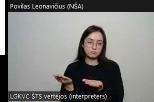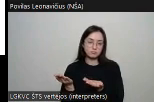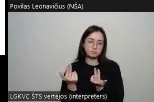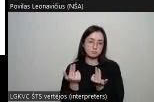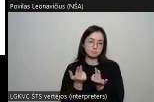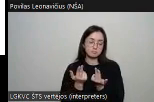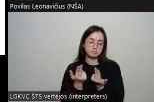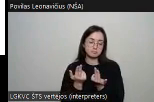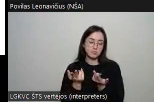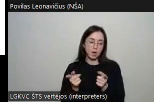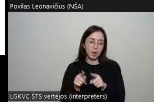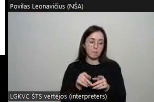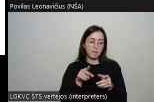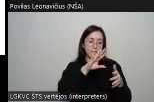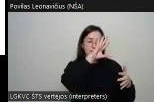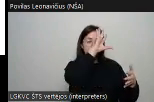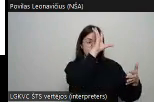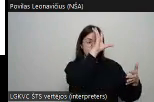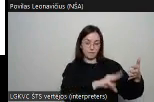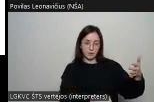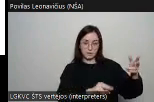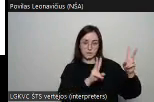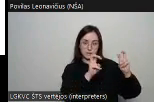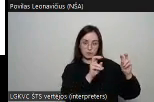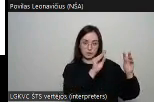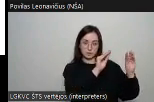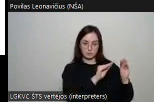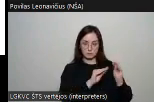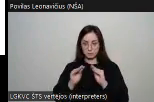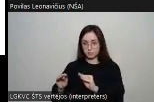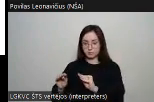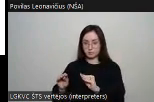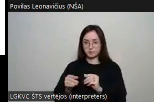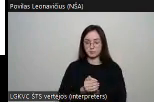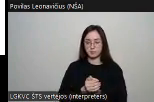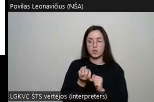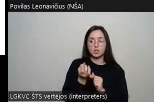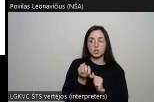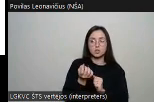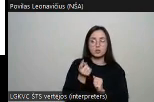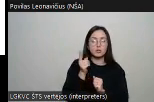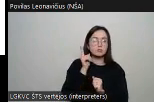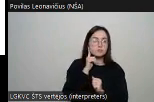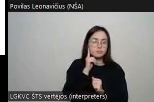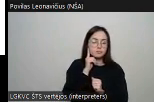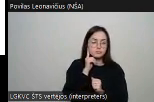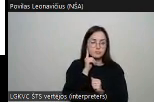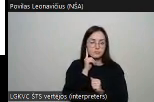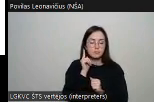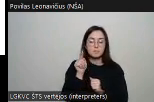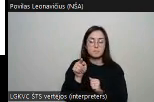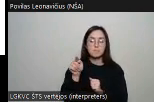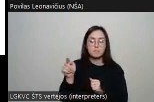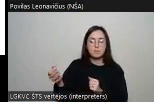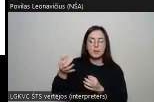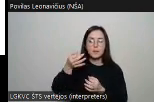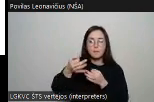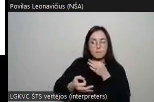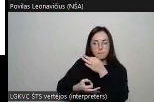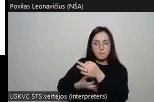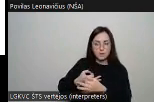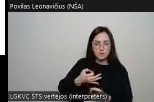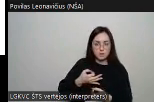priimti, perimti visas tas 400 temų. Ir dar aš girdėjau iš kai ko, kad kartais ne